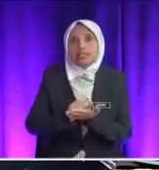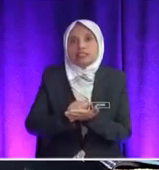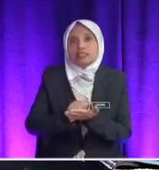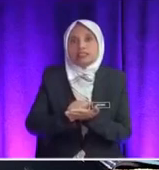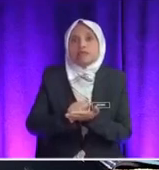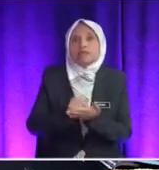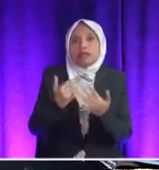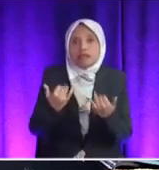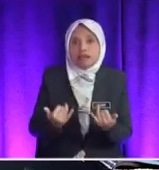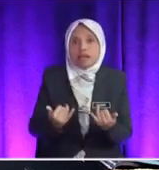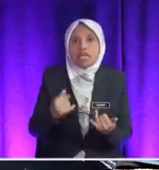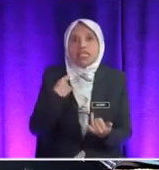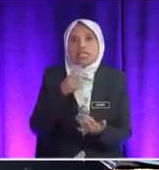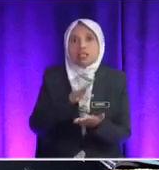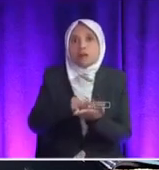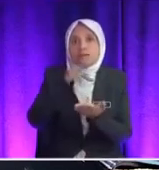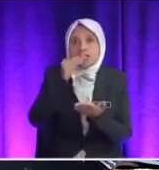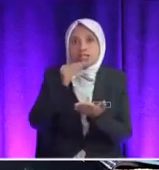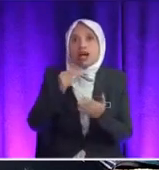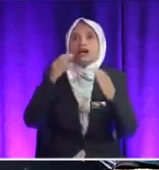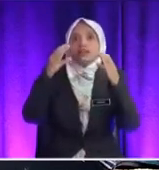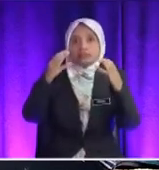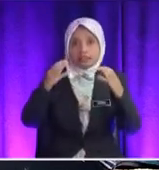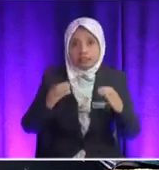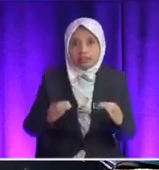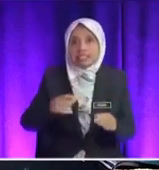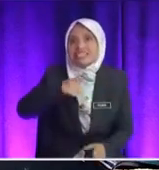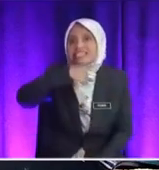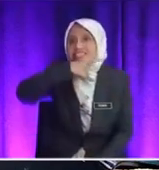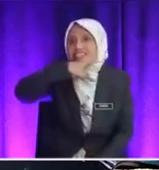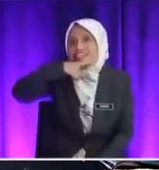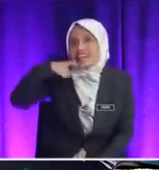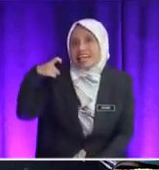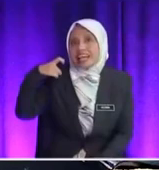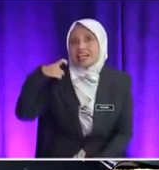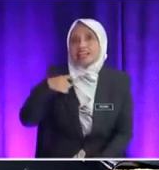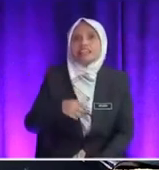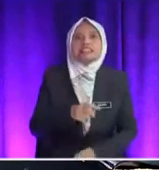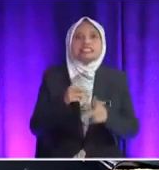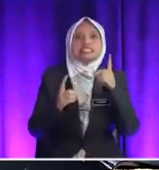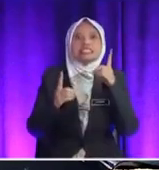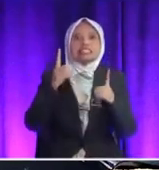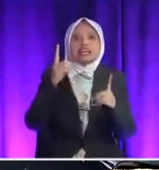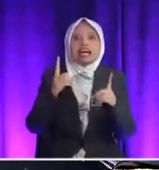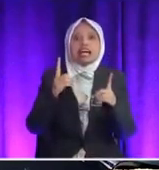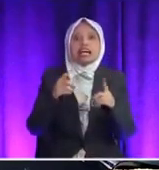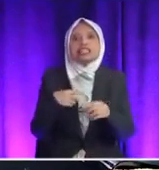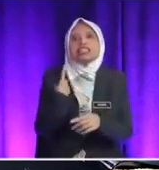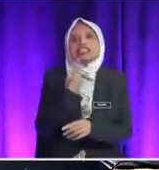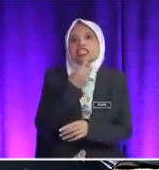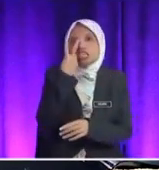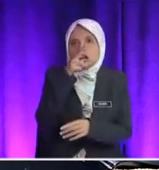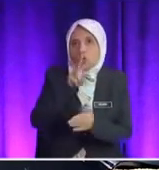teknik-teknik mengering kendaraan Yeni mengering kendaraan kemari terlihat video